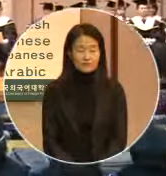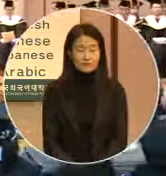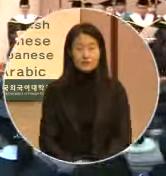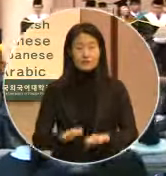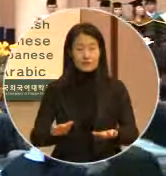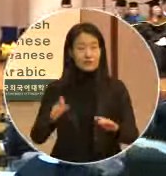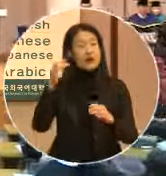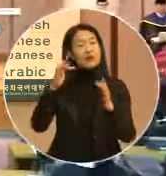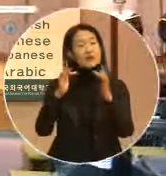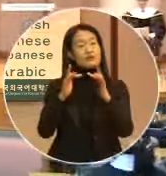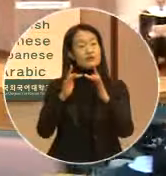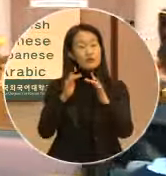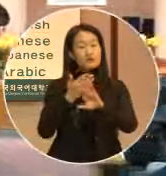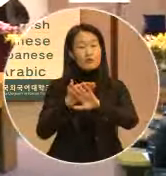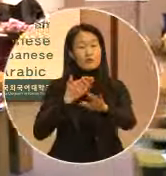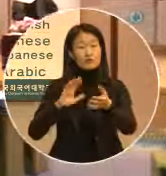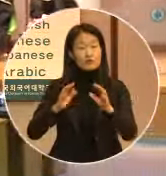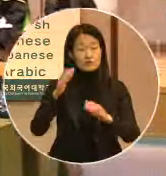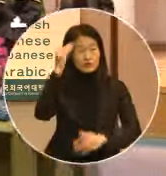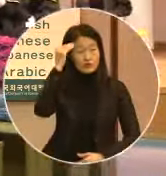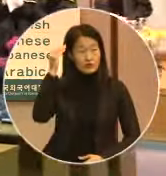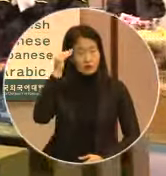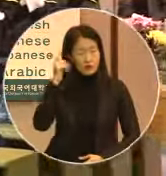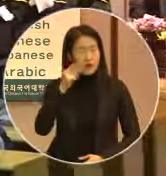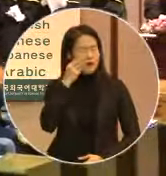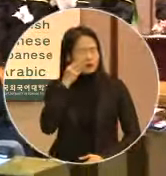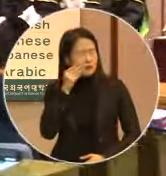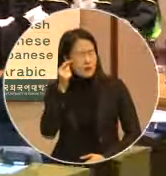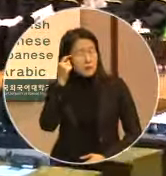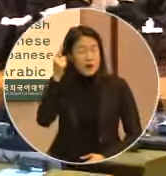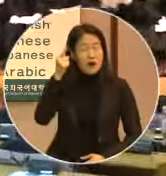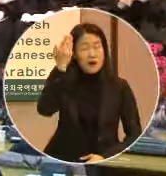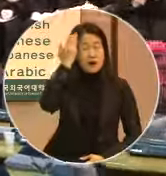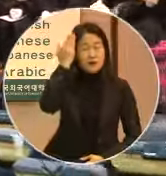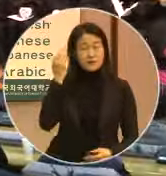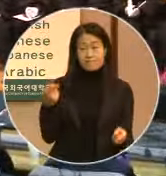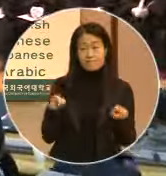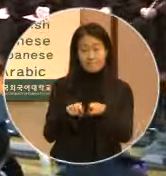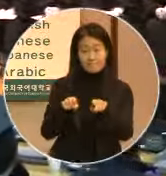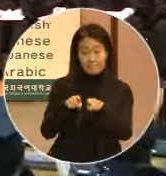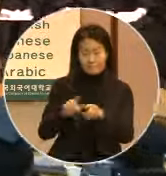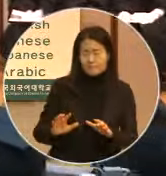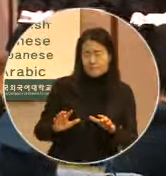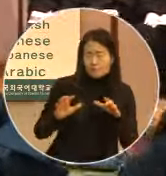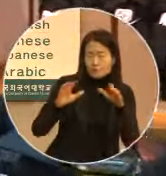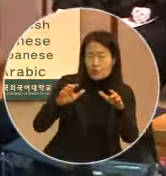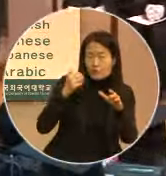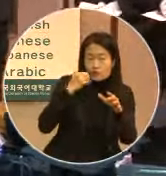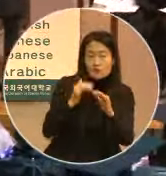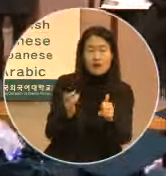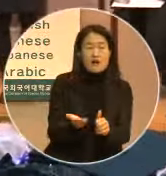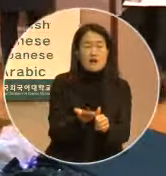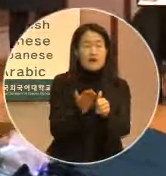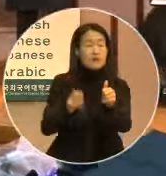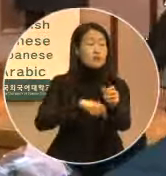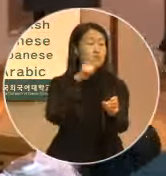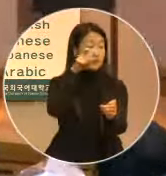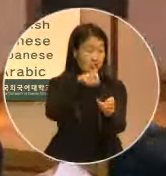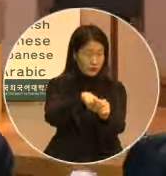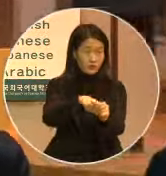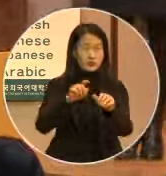우리 사이버한국외국어대학교는 유리한 사고와 창조적 지식을 정비한 글로벌 인재를 육성하는 것을 교육